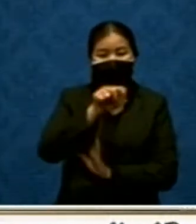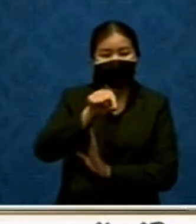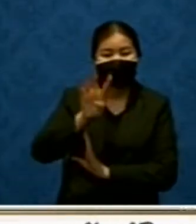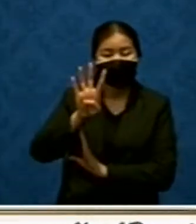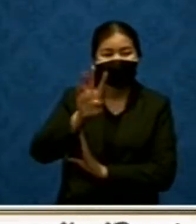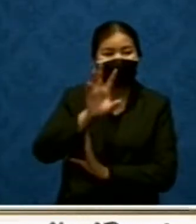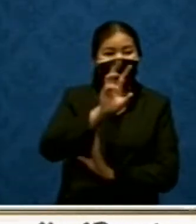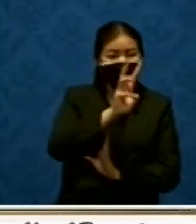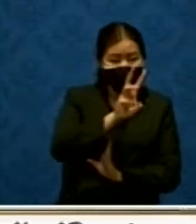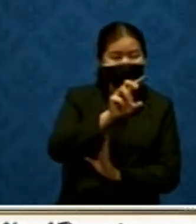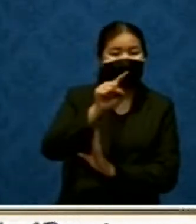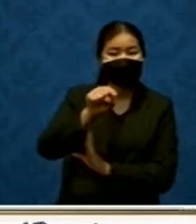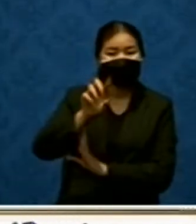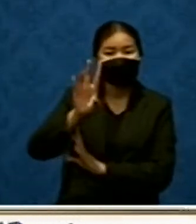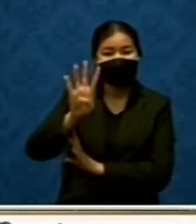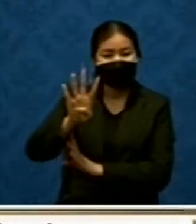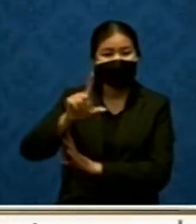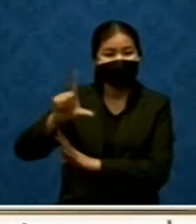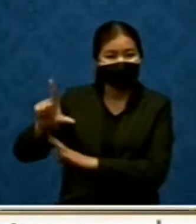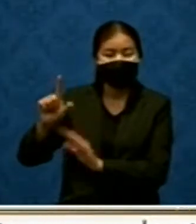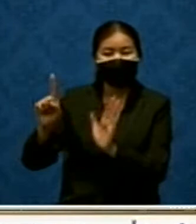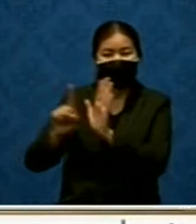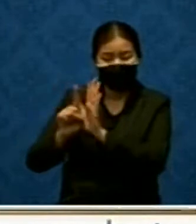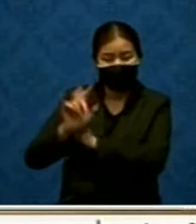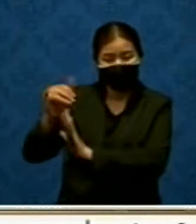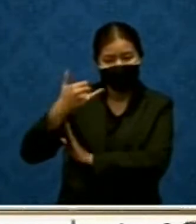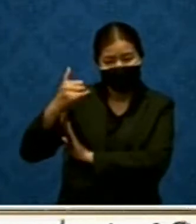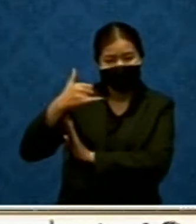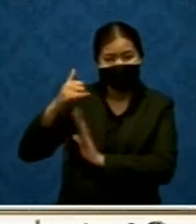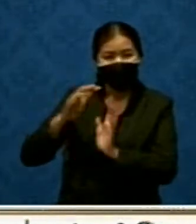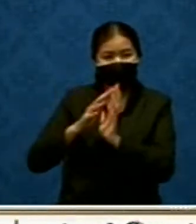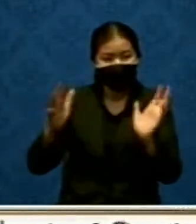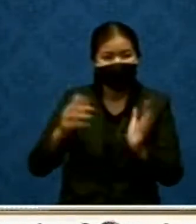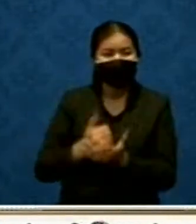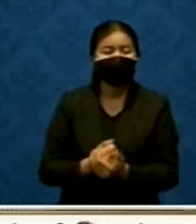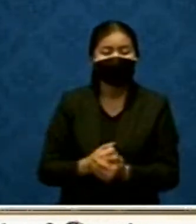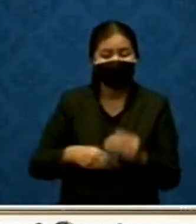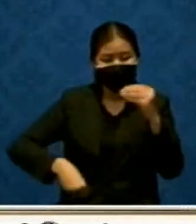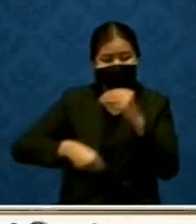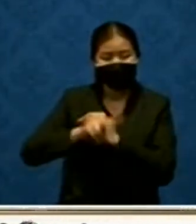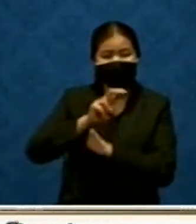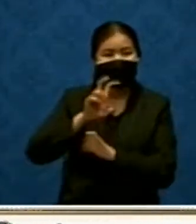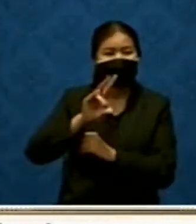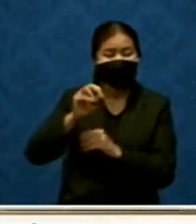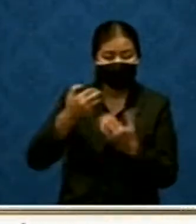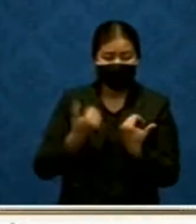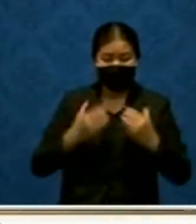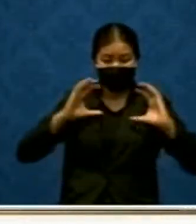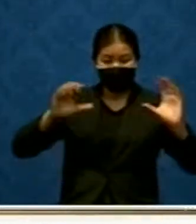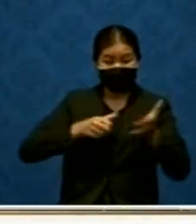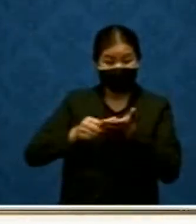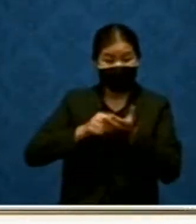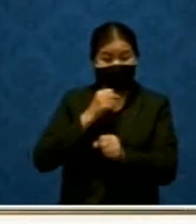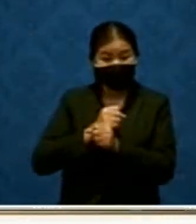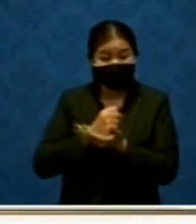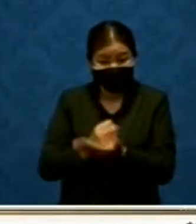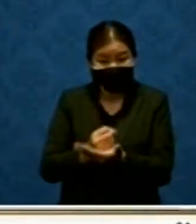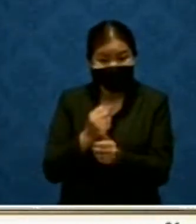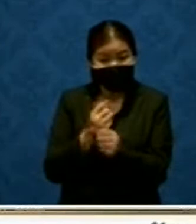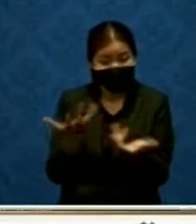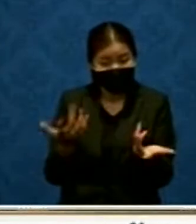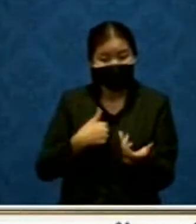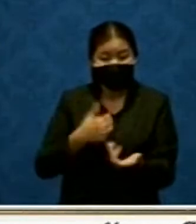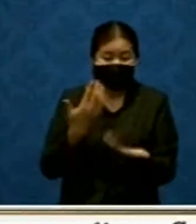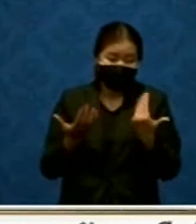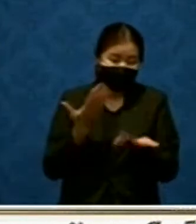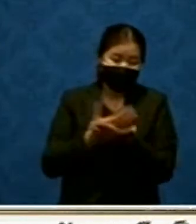ล้านครั้งเพิ่มขไป 270% รัฐบาธรรไทย จะทำงประมาณเอาว้แจก